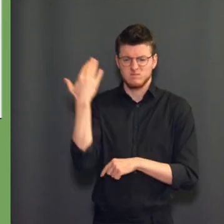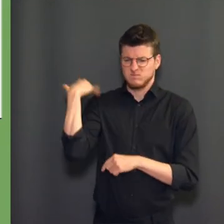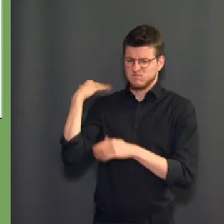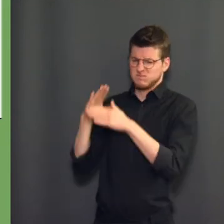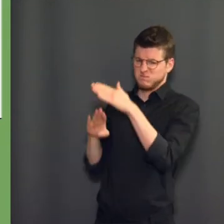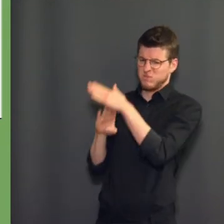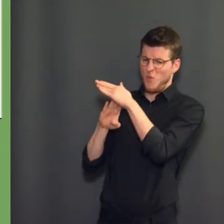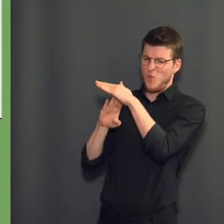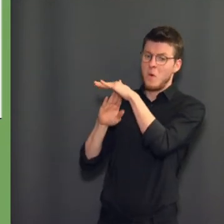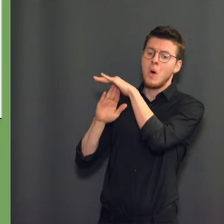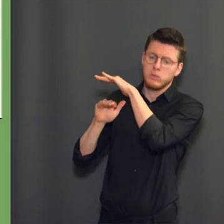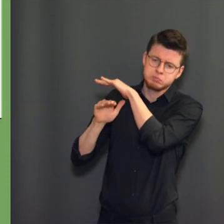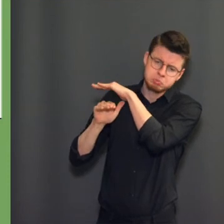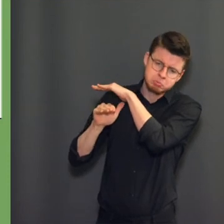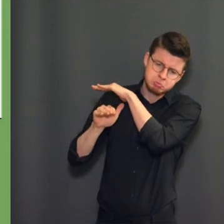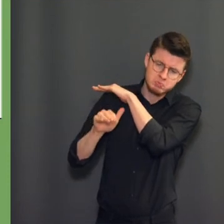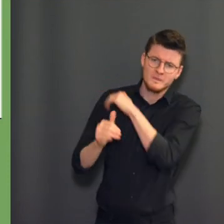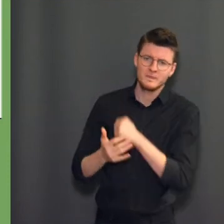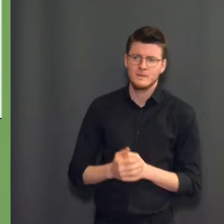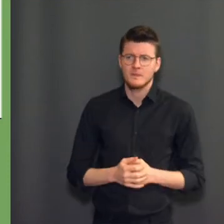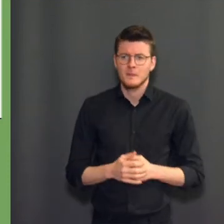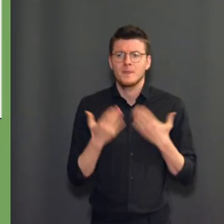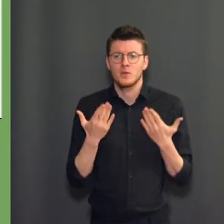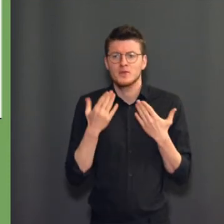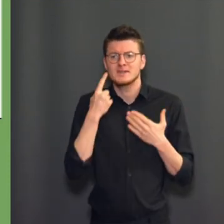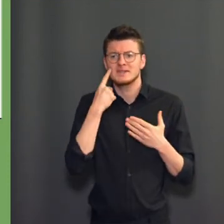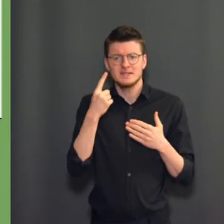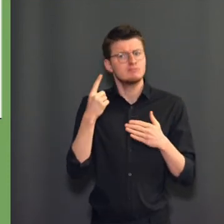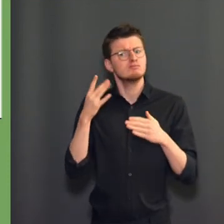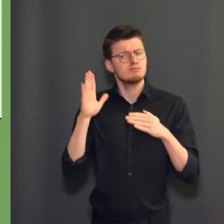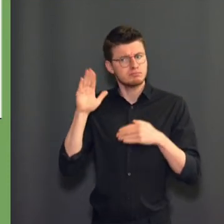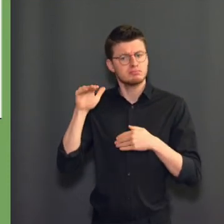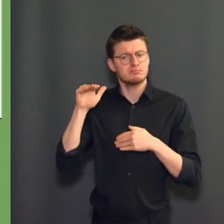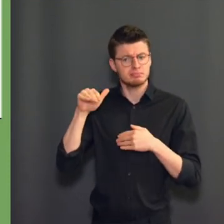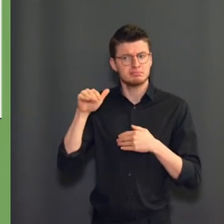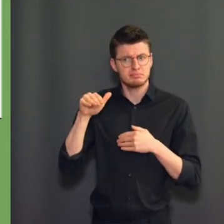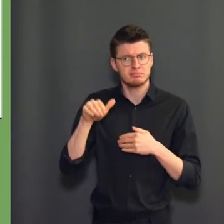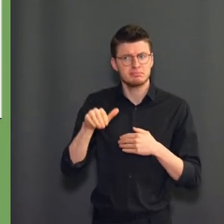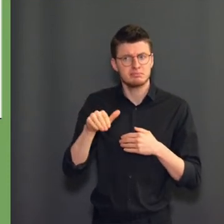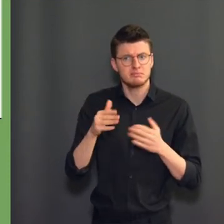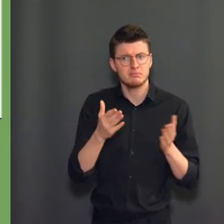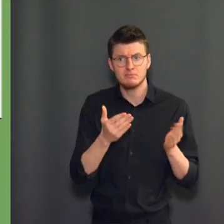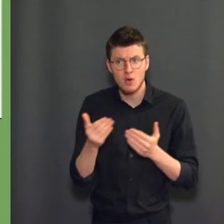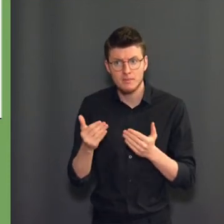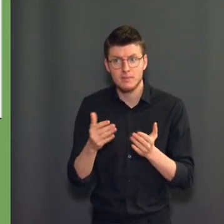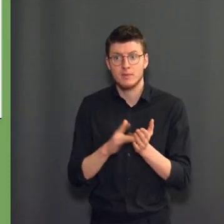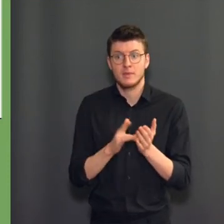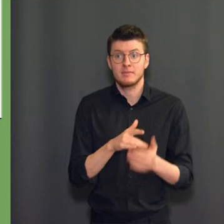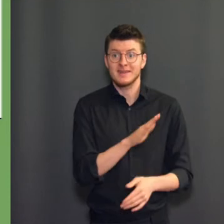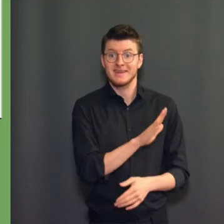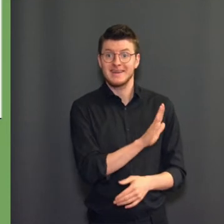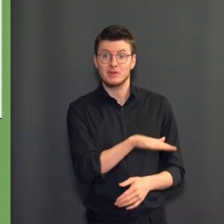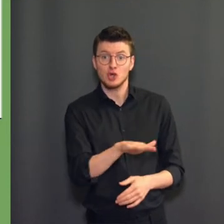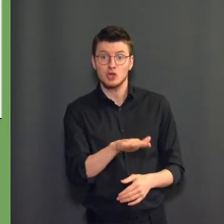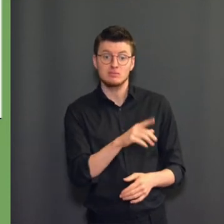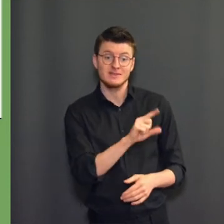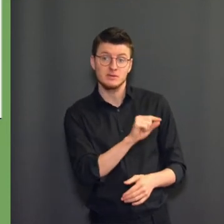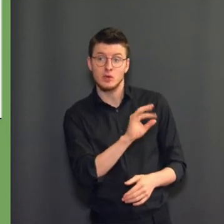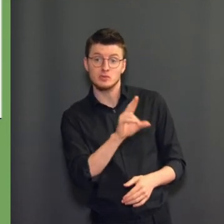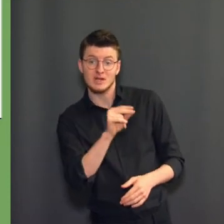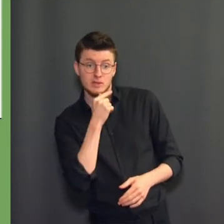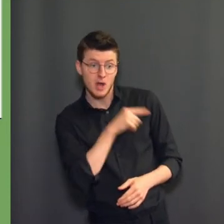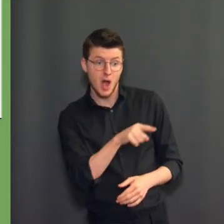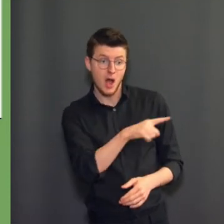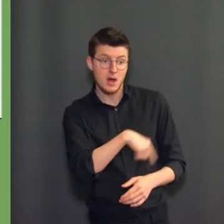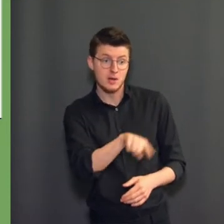De daling van de besmettingscijfers wordt voornamelijk gedreven door de kinderen en tieners, waar de cijfers dalen